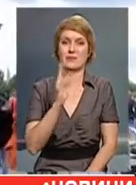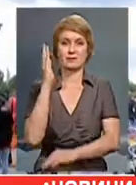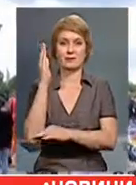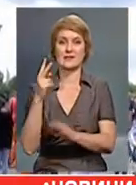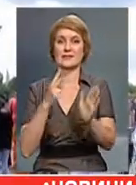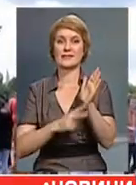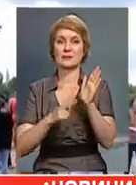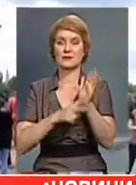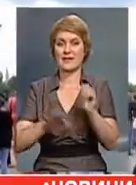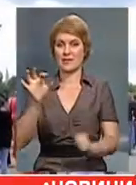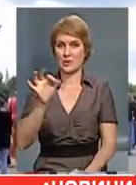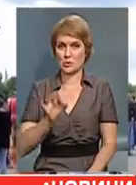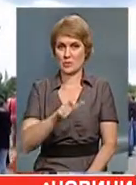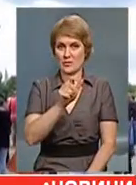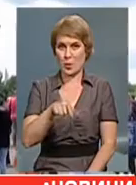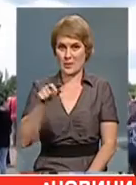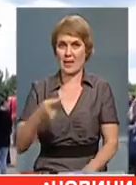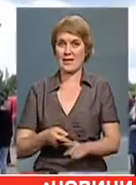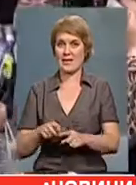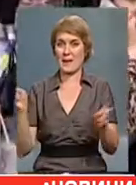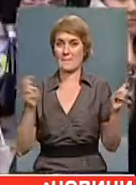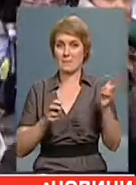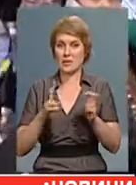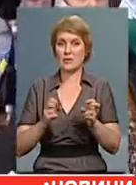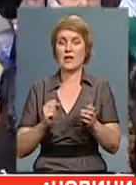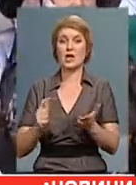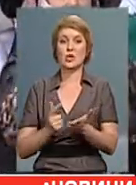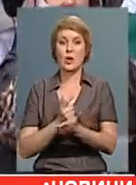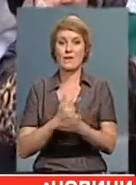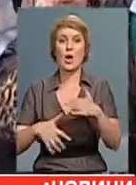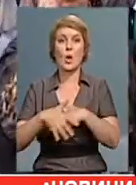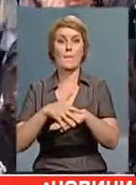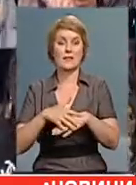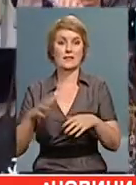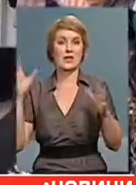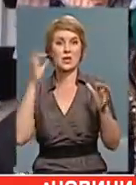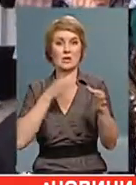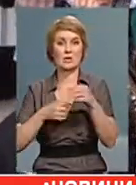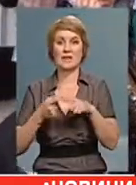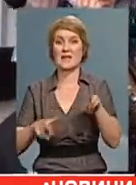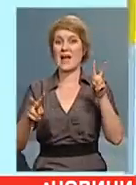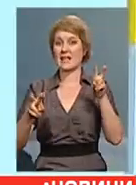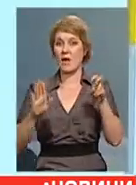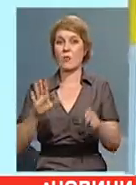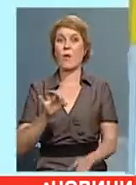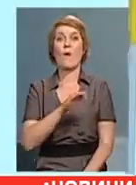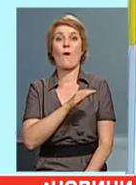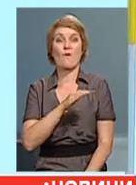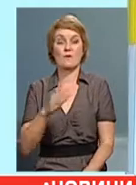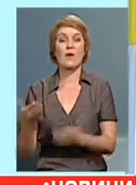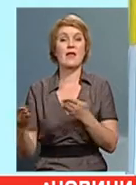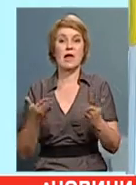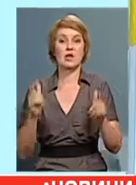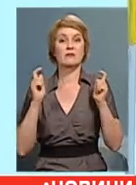близько 70% громадян, які прийшли на чергові громадські слухання. Утім, ця назва стане офіційною, якщо